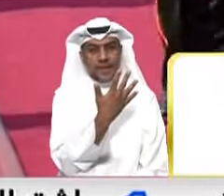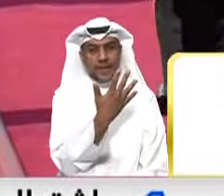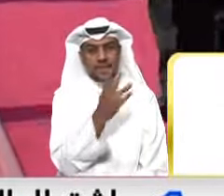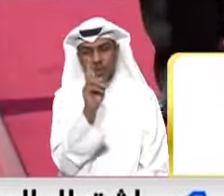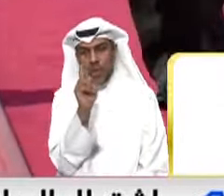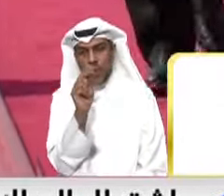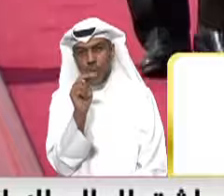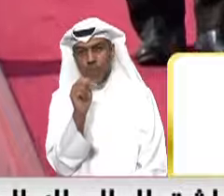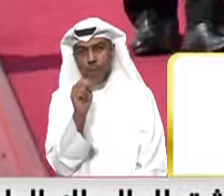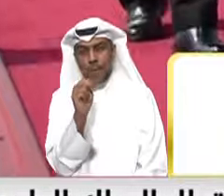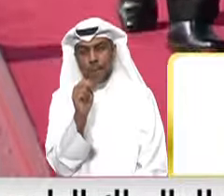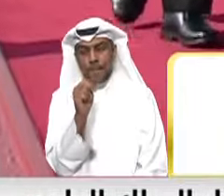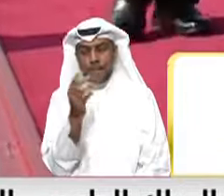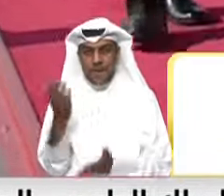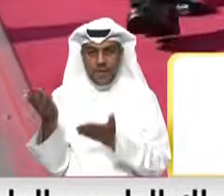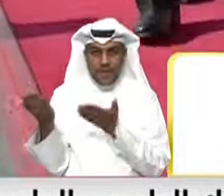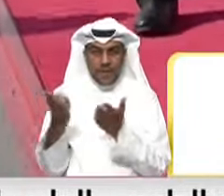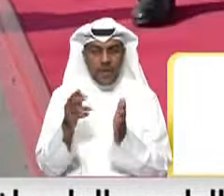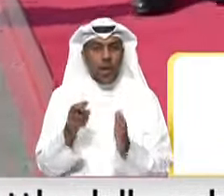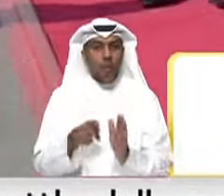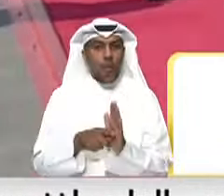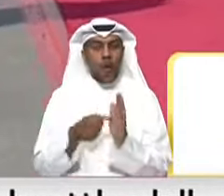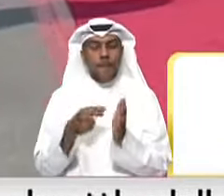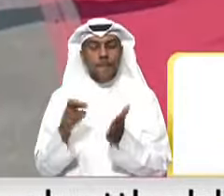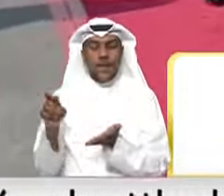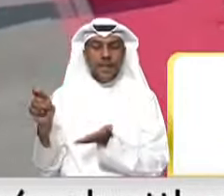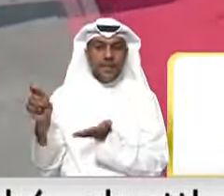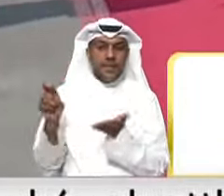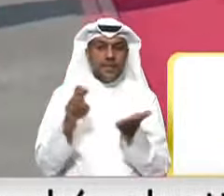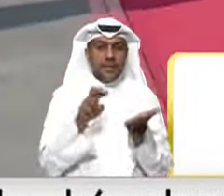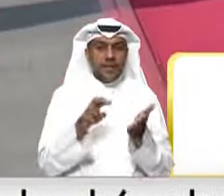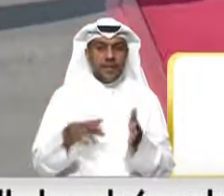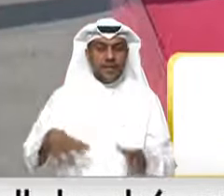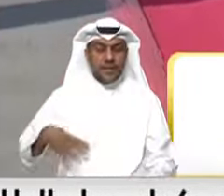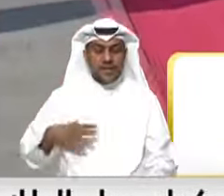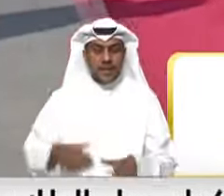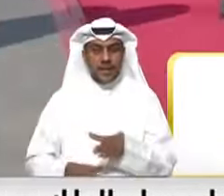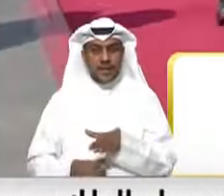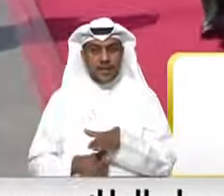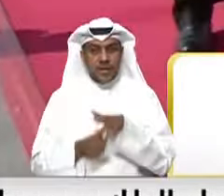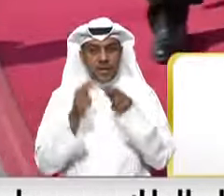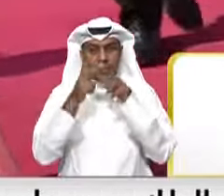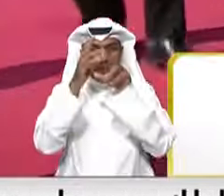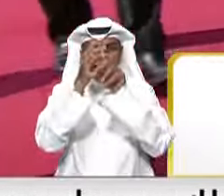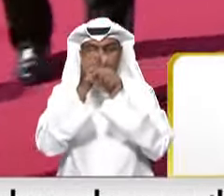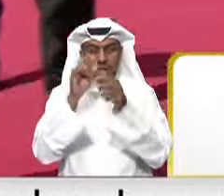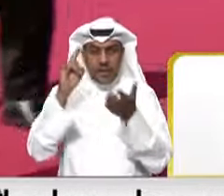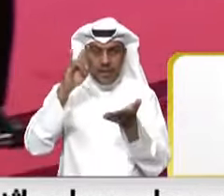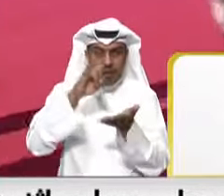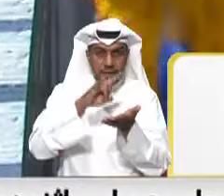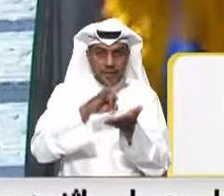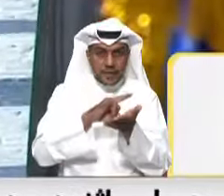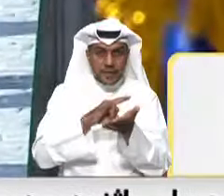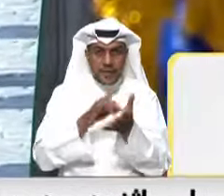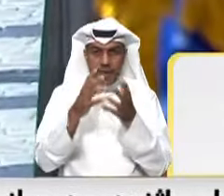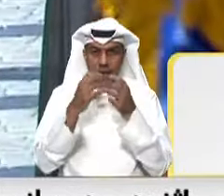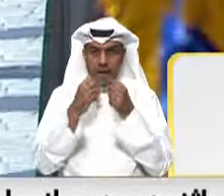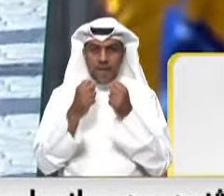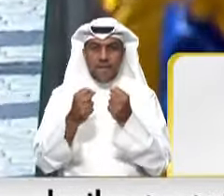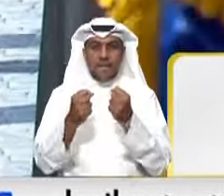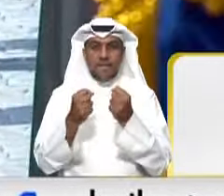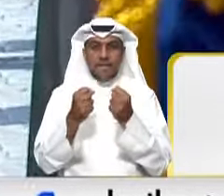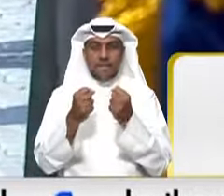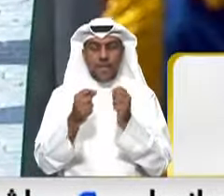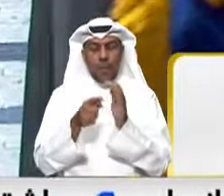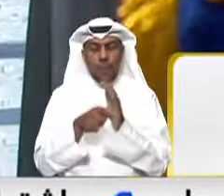1 مايو 2024، في أول زيارة رسمية لسموه لجمهورية مصر العربية بعد توليه منصبه حفظه